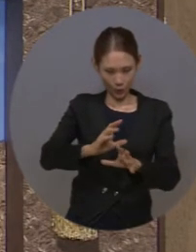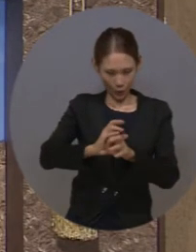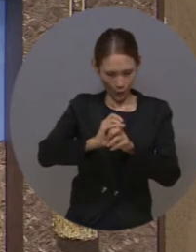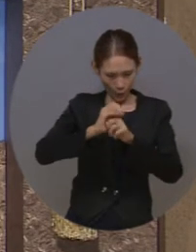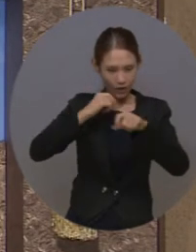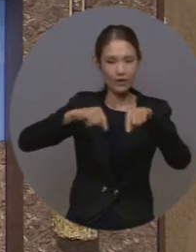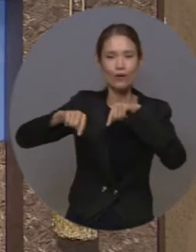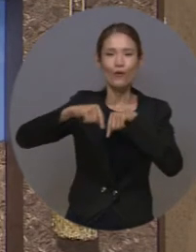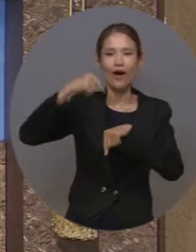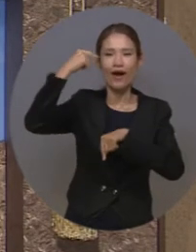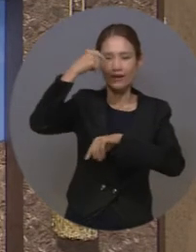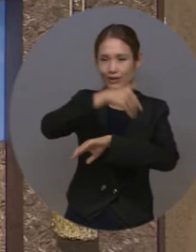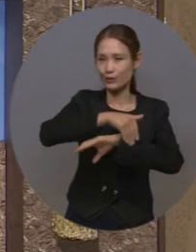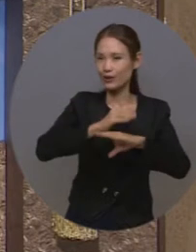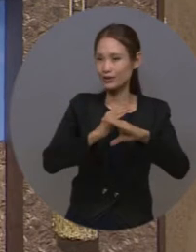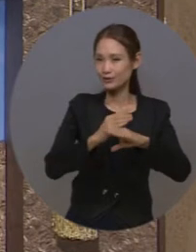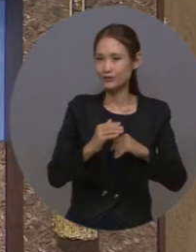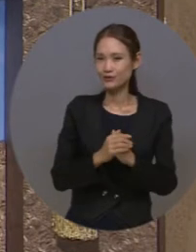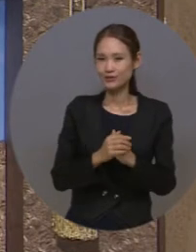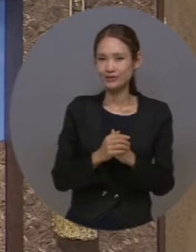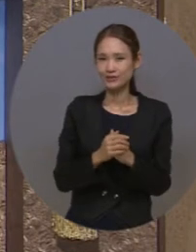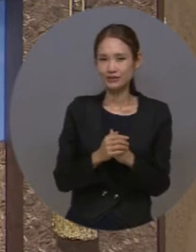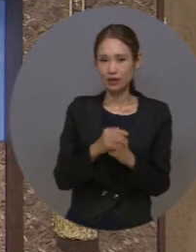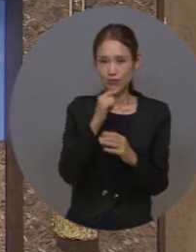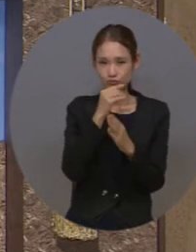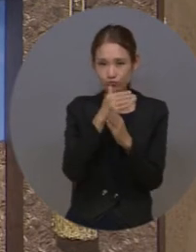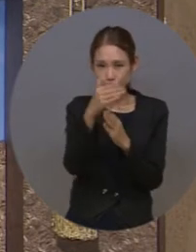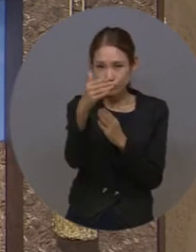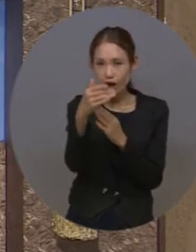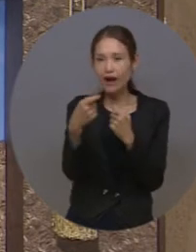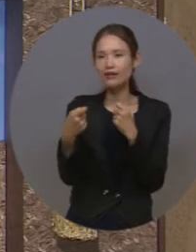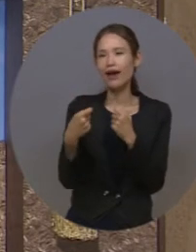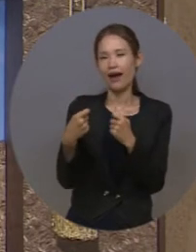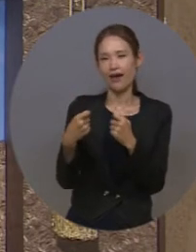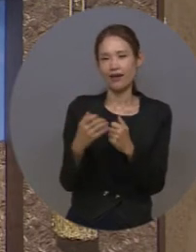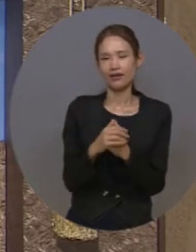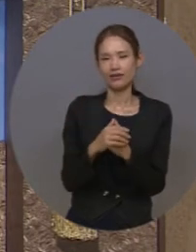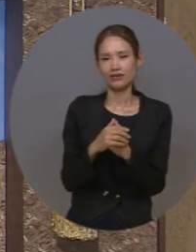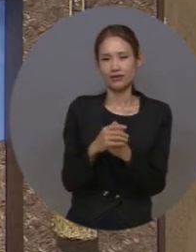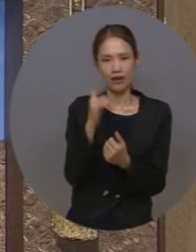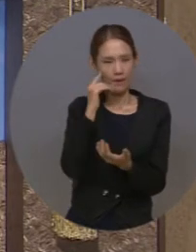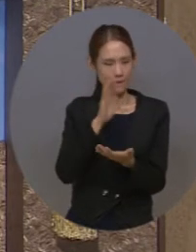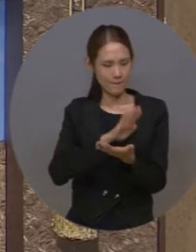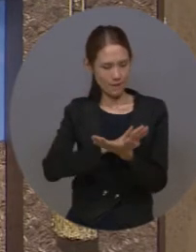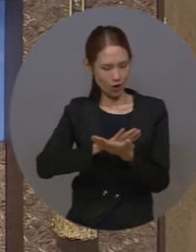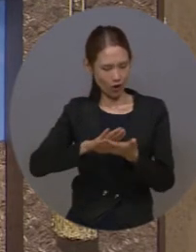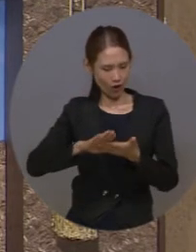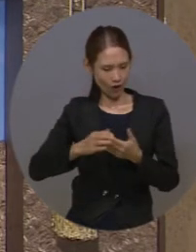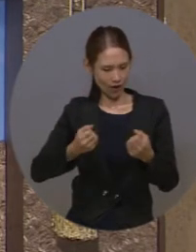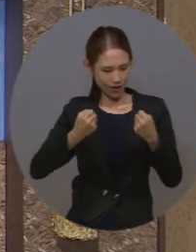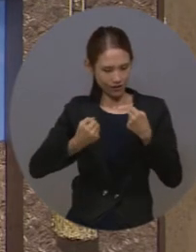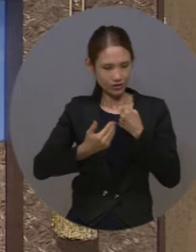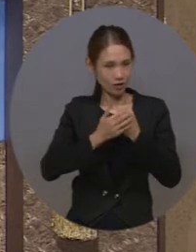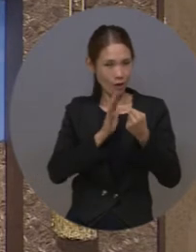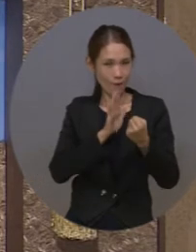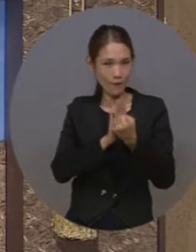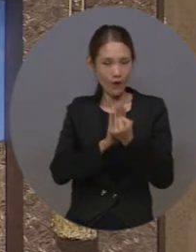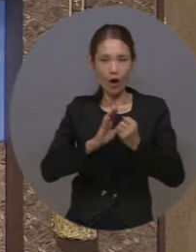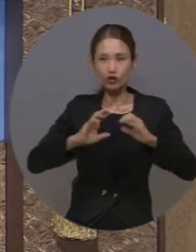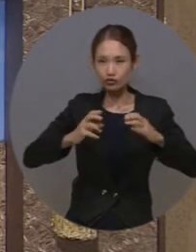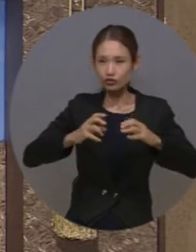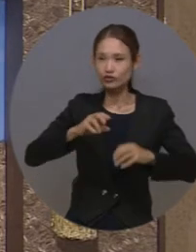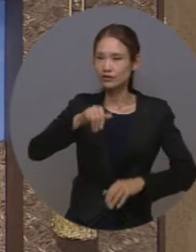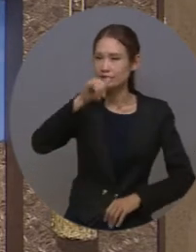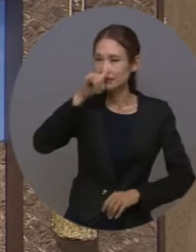있고요. 네. 경기도는 또 이제 북한하고 접경지역이 있기 때문에 평화협력국이라는 국이 있습니다. 그래서